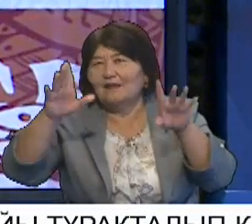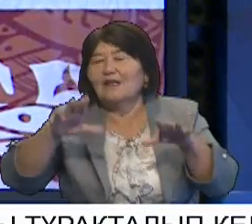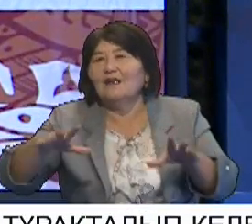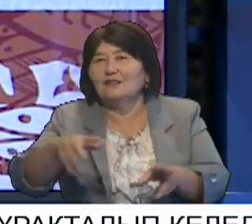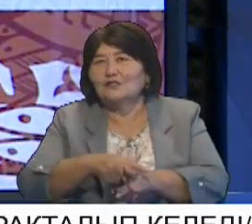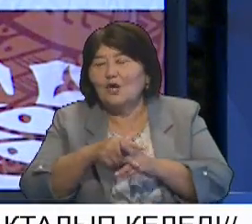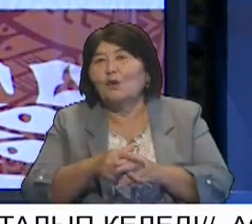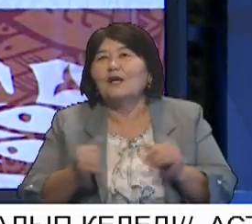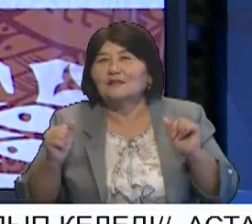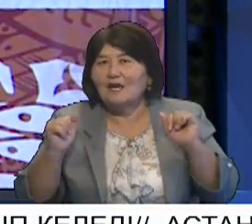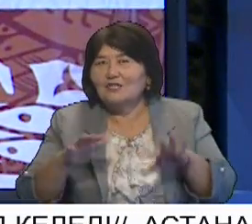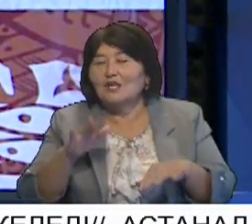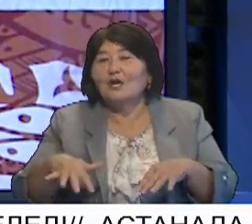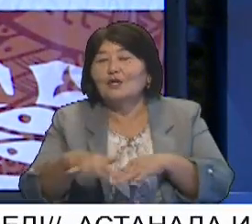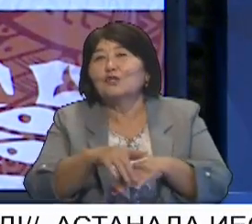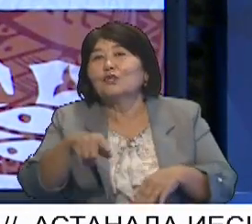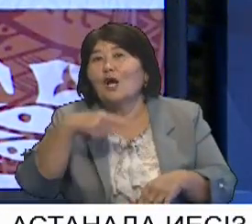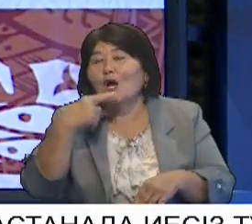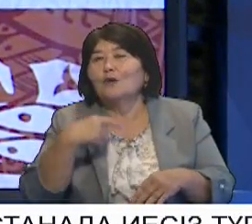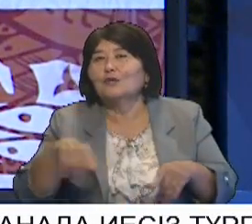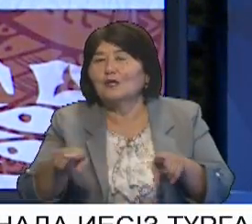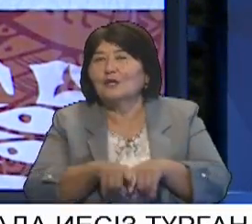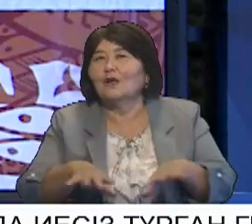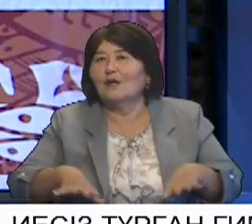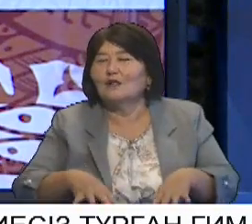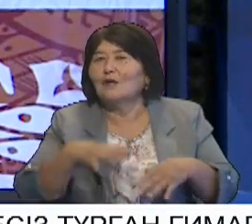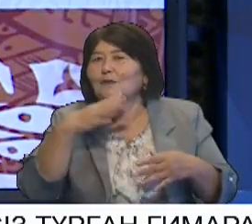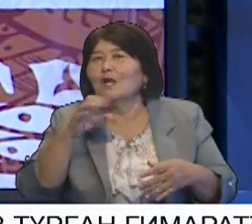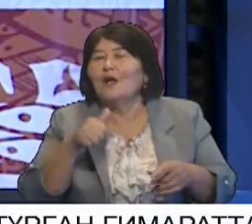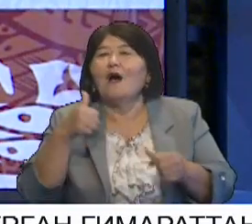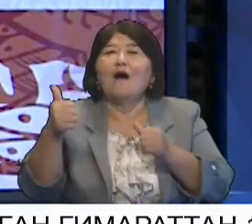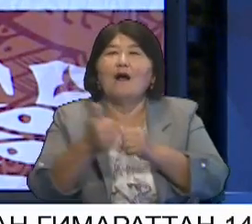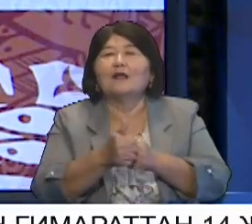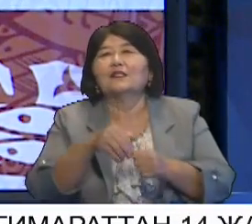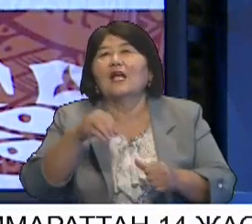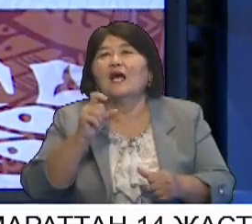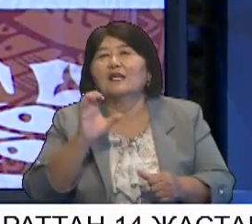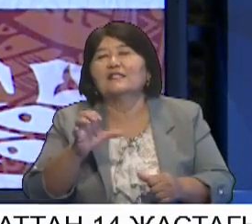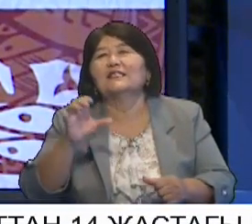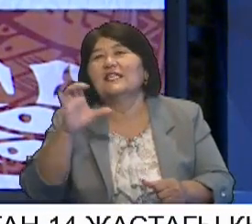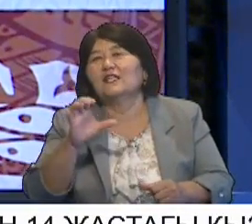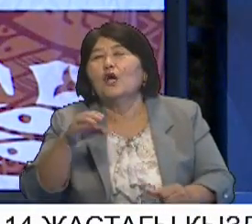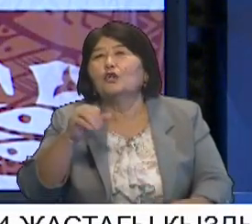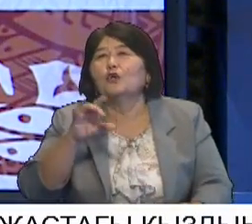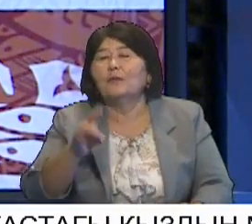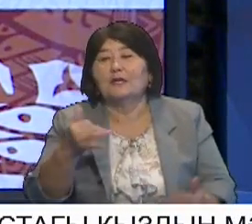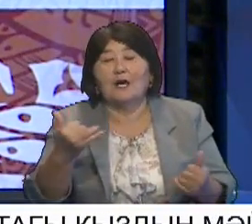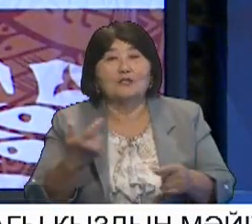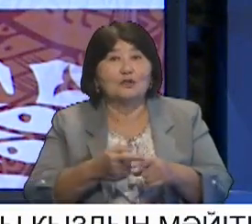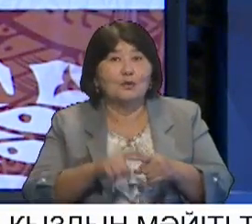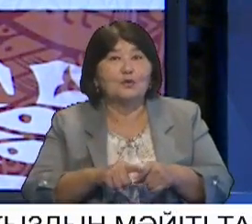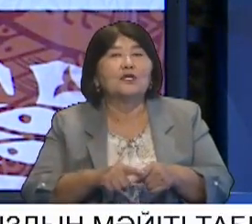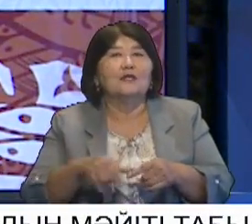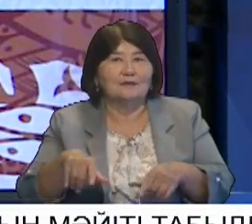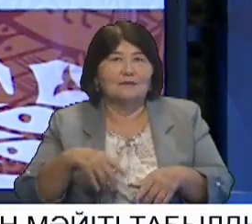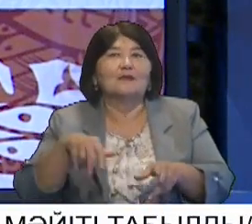сәйгүліктер жиналып жатыр. Жұрт аузында жүрген жұмыр тұяқ, талай аламанның алды болған талхиз, секрет пен тұмар қазірдің өзінде жер